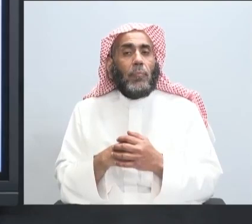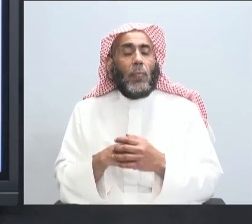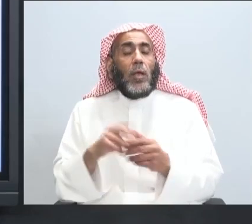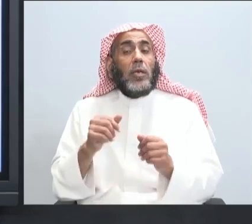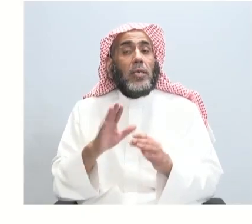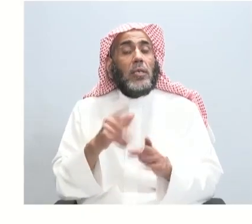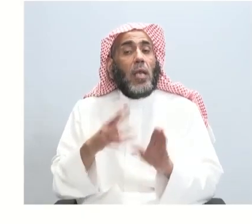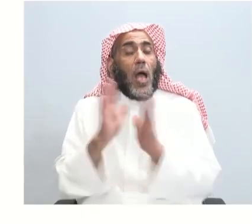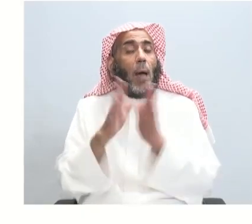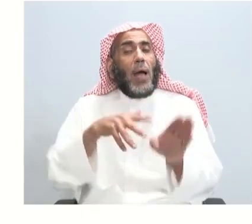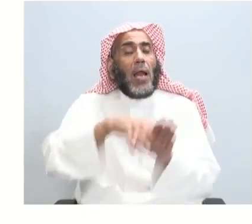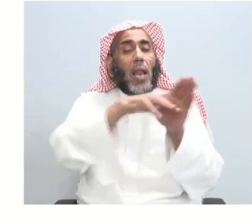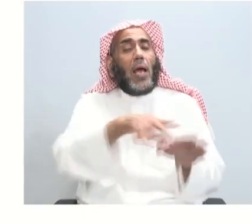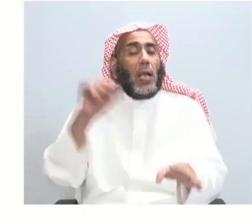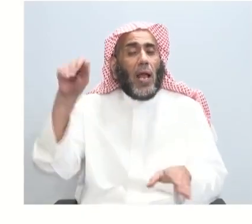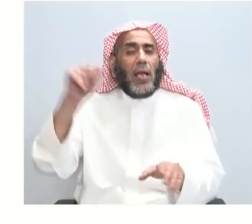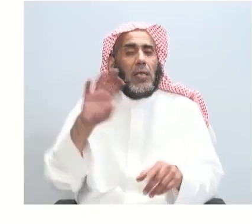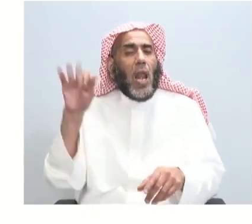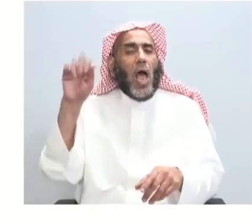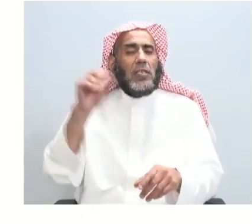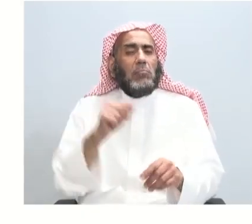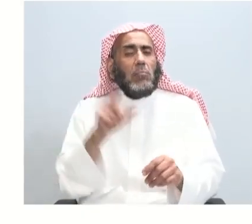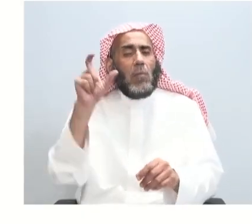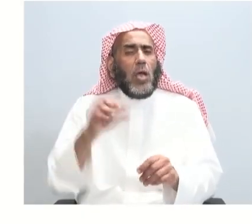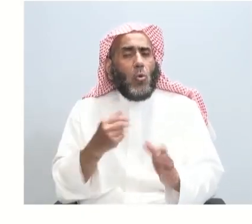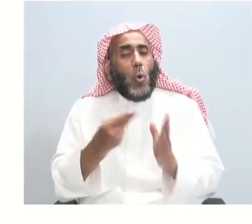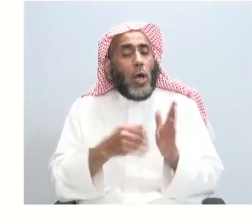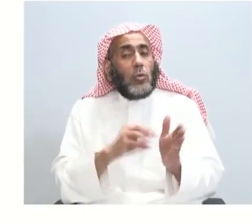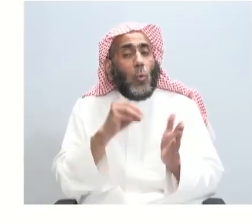كتاب الخيل للأصمعي يعد من معاجم الموضوعات،